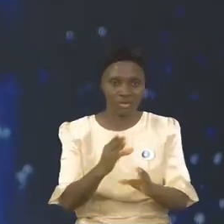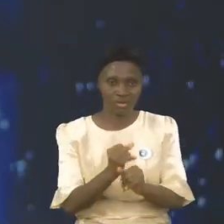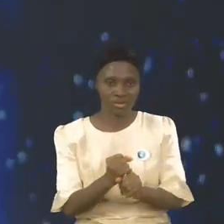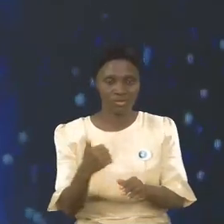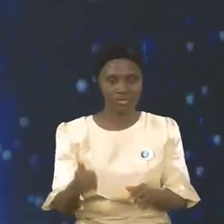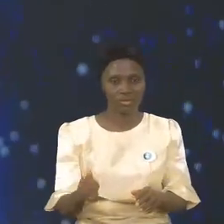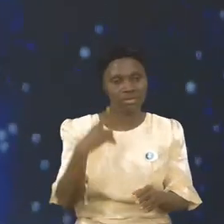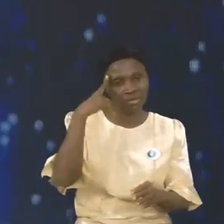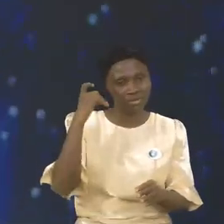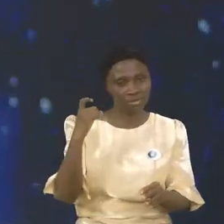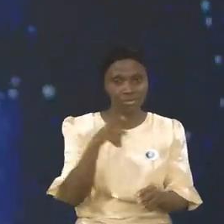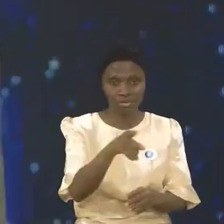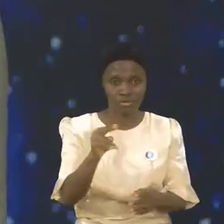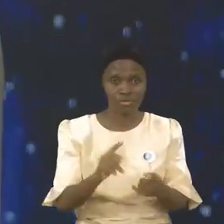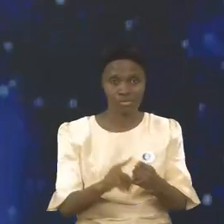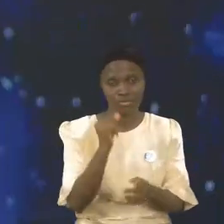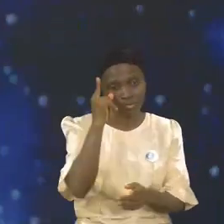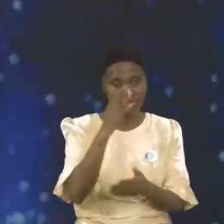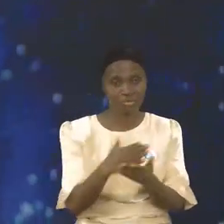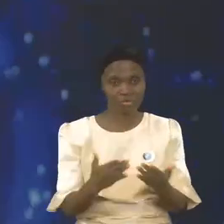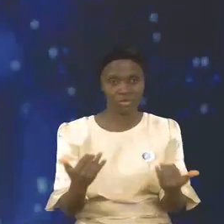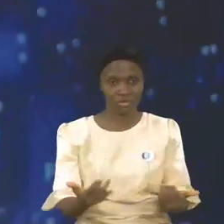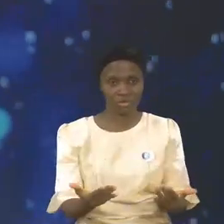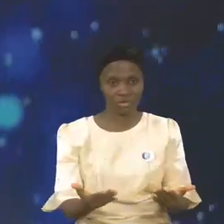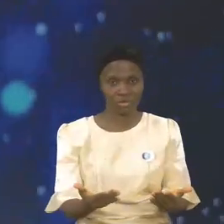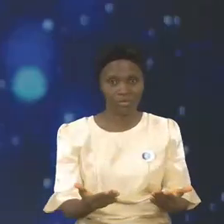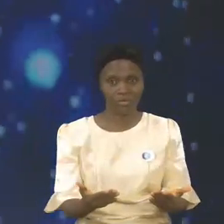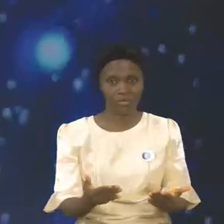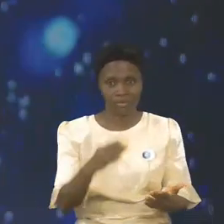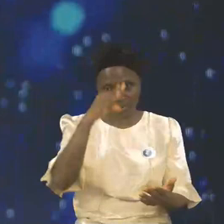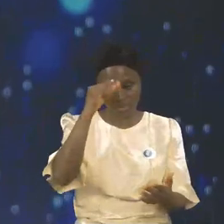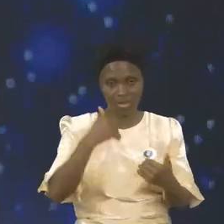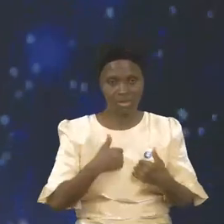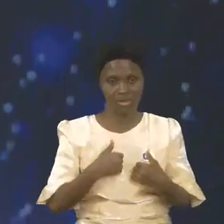Daniel eu un songe compliqué